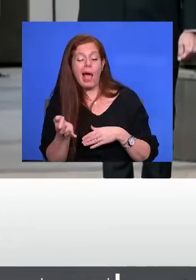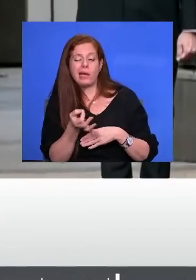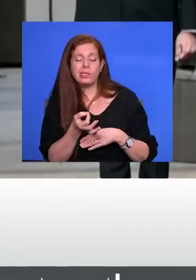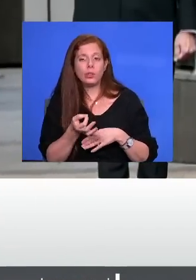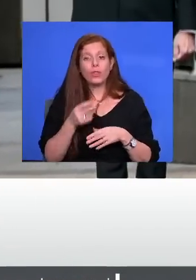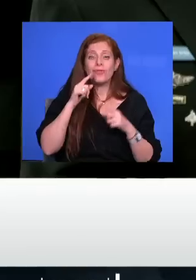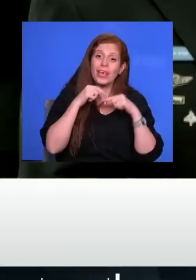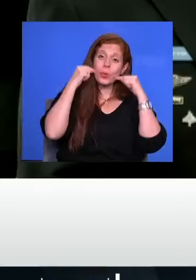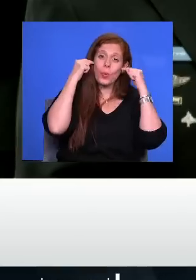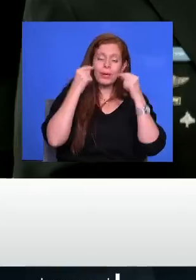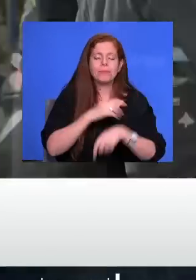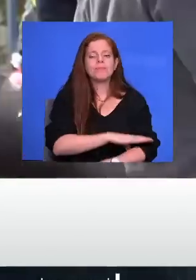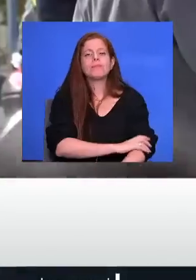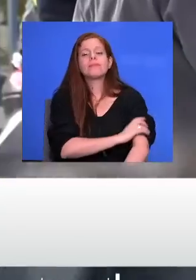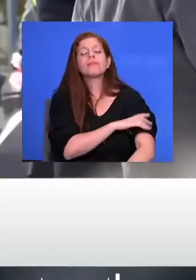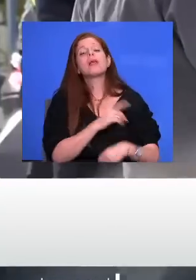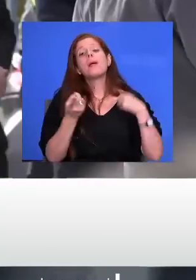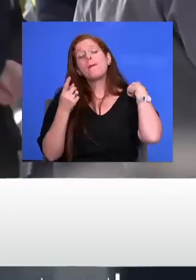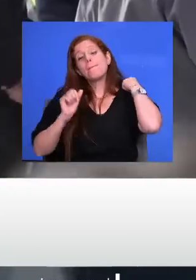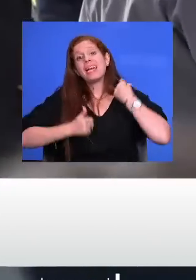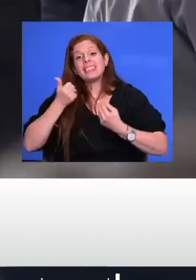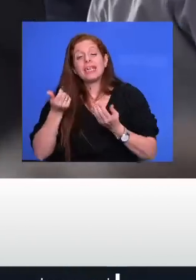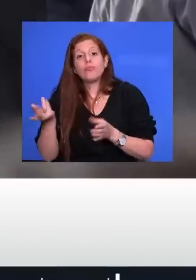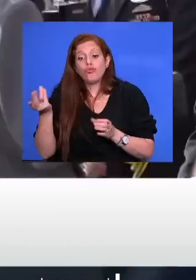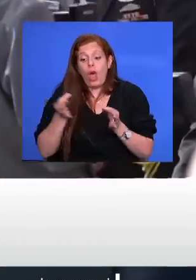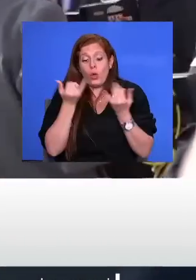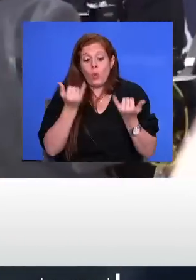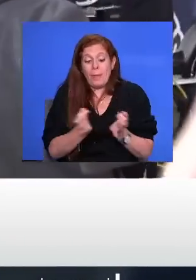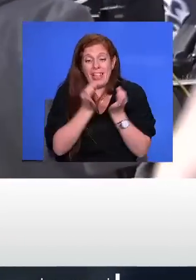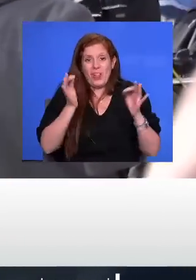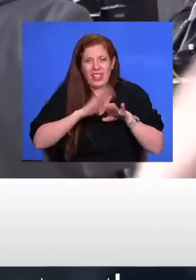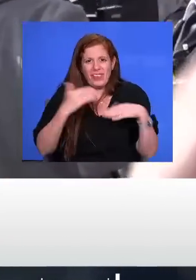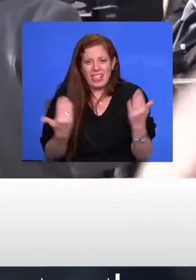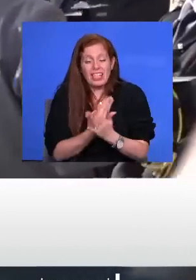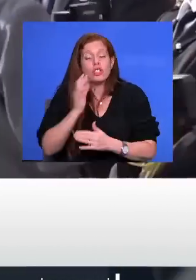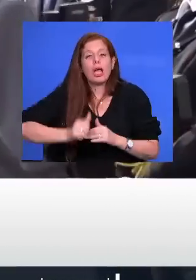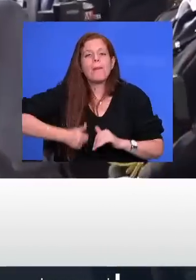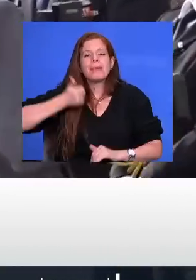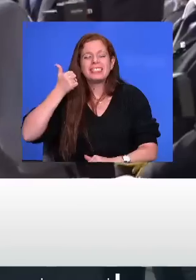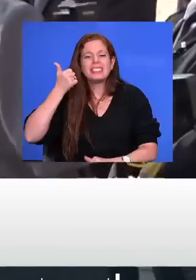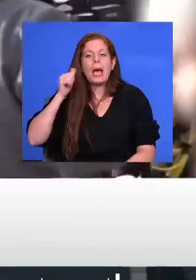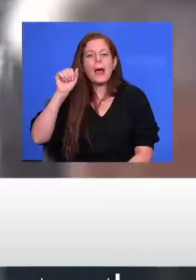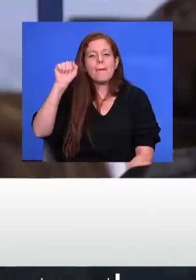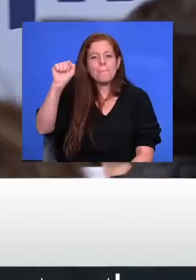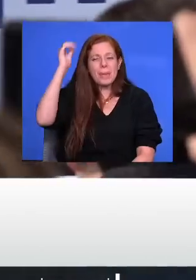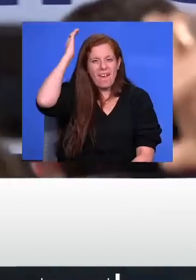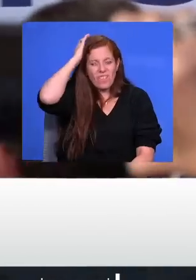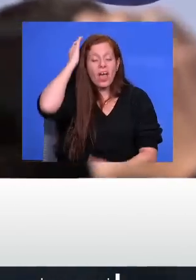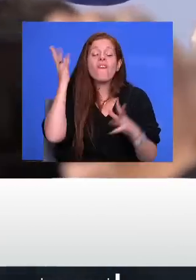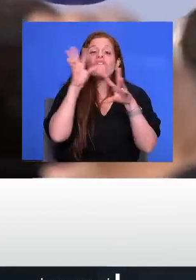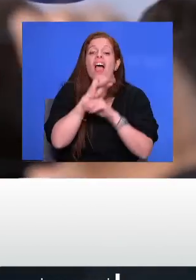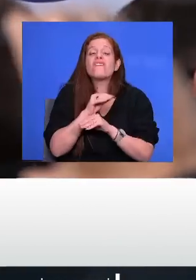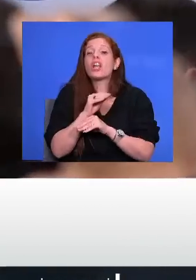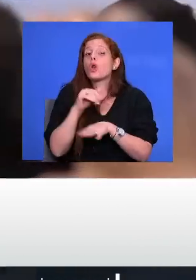לאלה שיוצאים. בין השרים שנכנסו היום לתפקידם, גם השר לביטחון לאומי איתמר בן גביר, והערב אנחנו מדווחים שבן